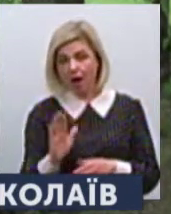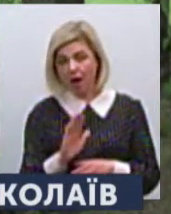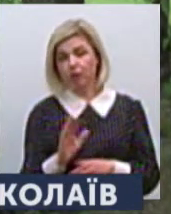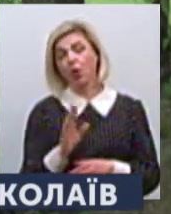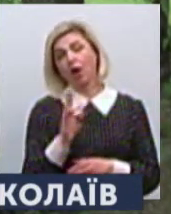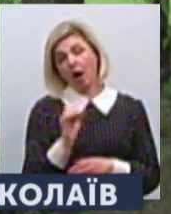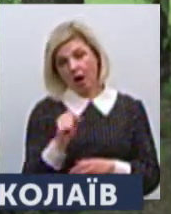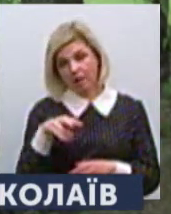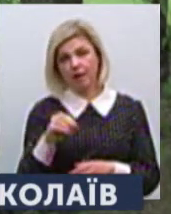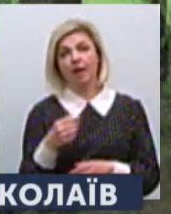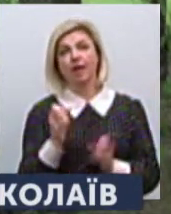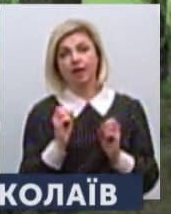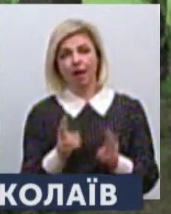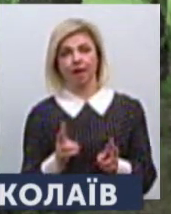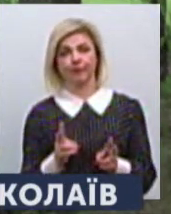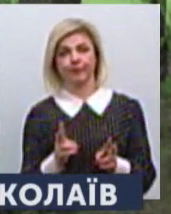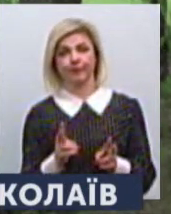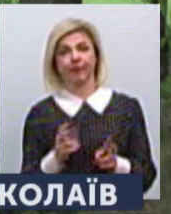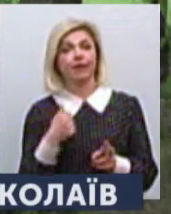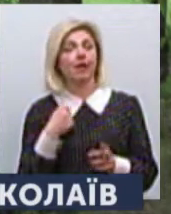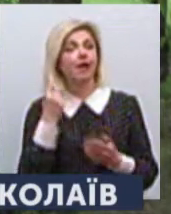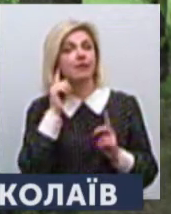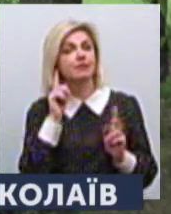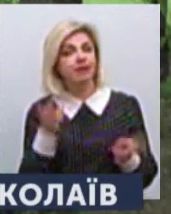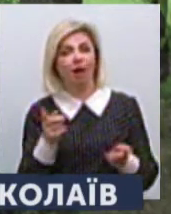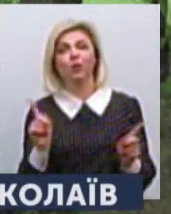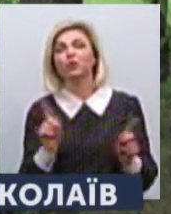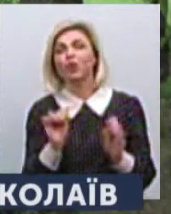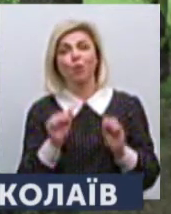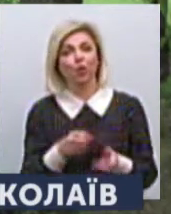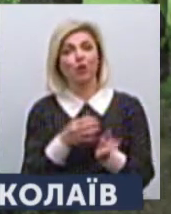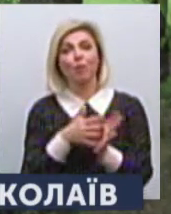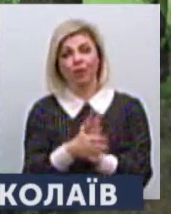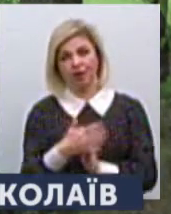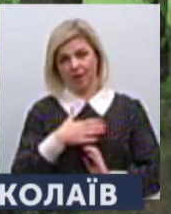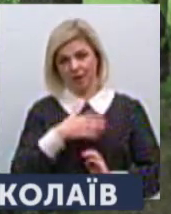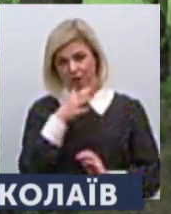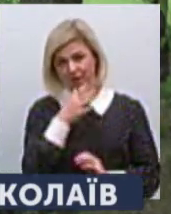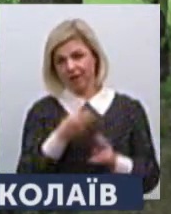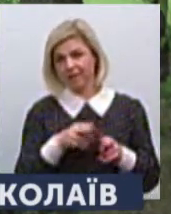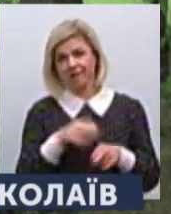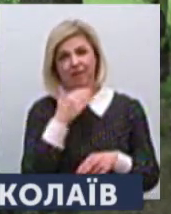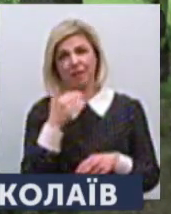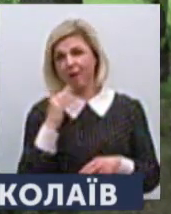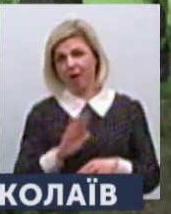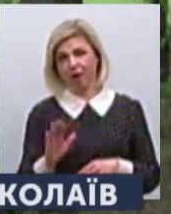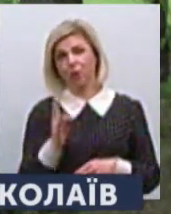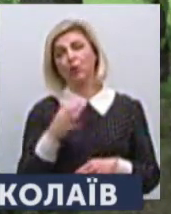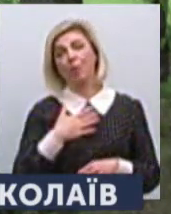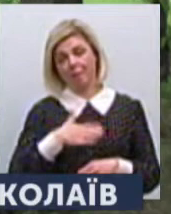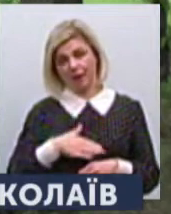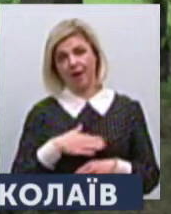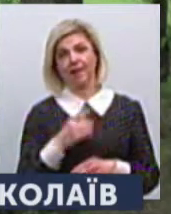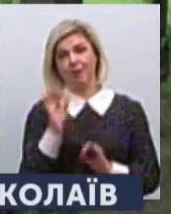але як, я навіть не знаю, на що її можна потратити в наш час, це не багато, але приємний такий бонус,